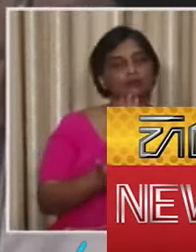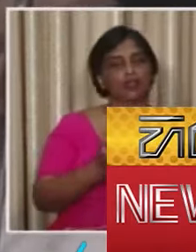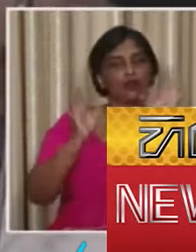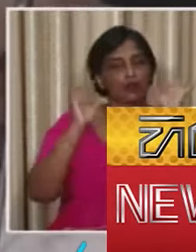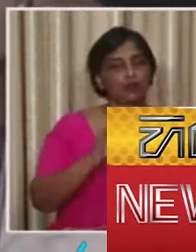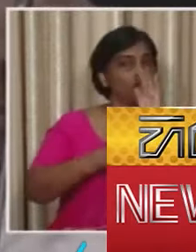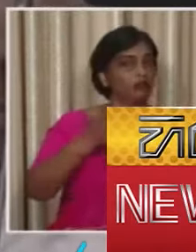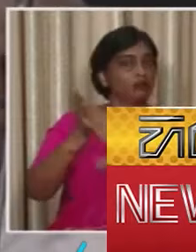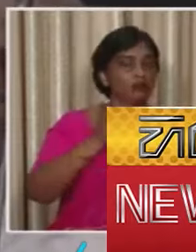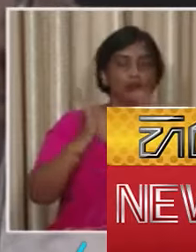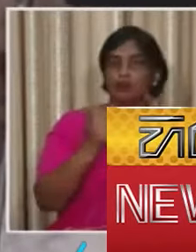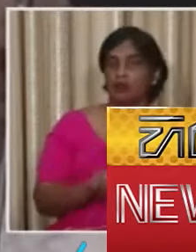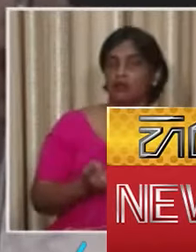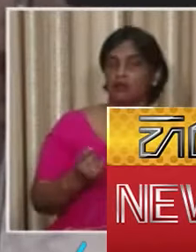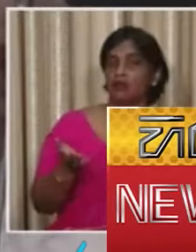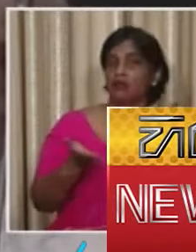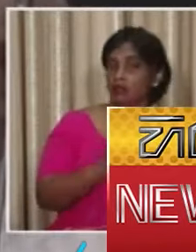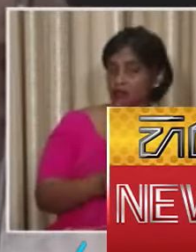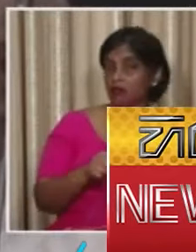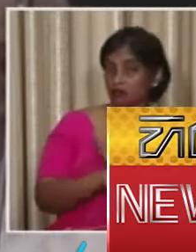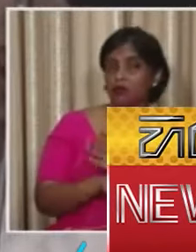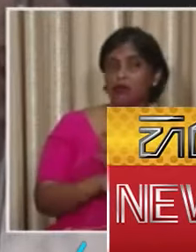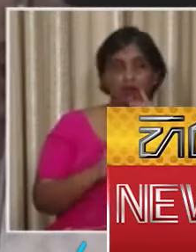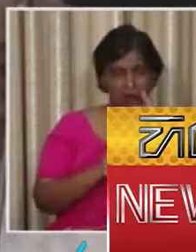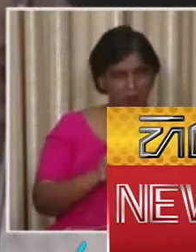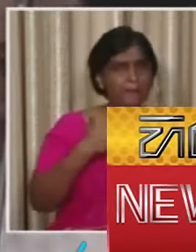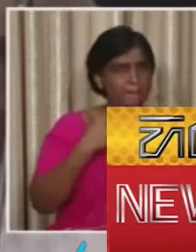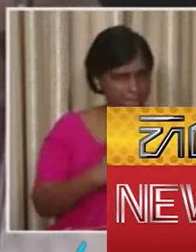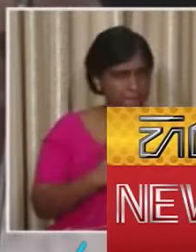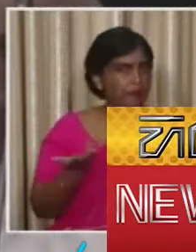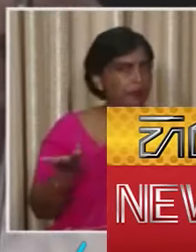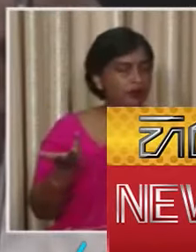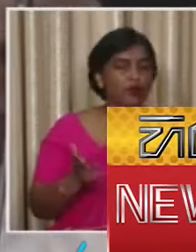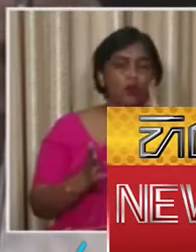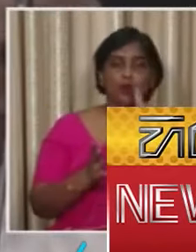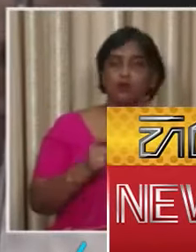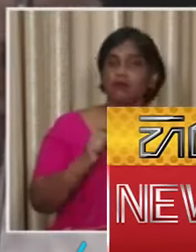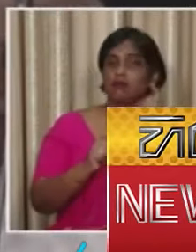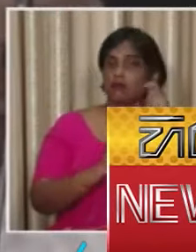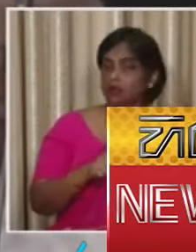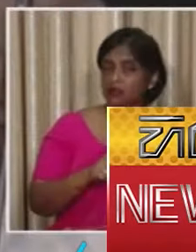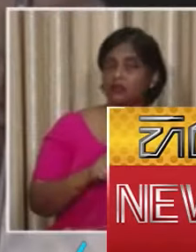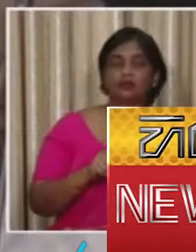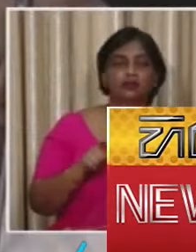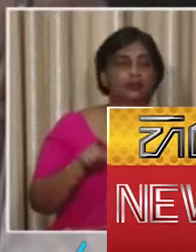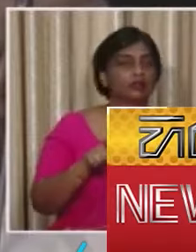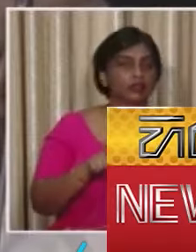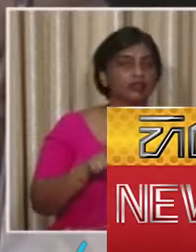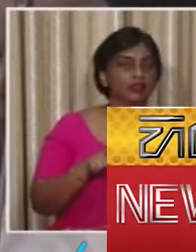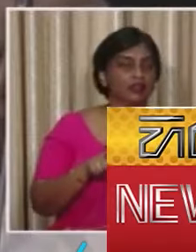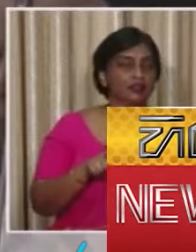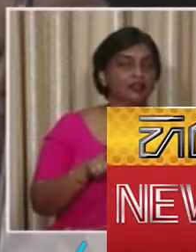නැතුව අයවැය හිඟය පියවා ගැනීම සුභාරංචියක්ද අසුභාරංචියක්ද? විදේශ ගෙවුම් ශේෂයේ ජංගම